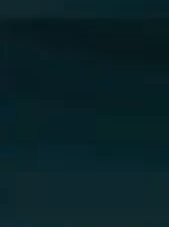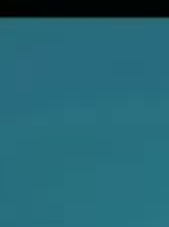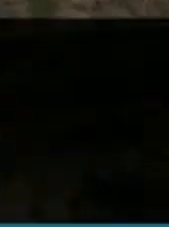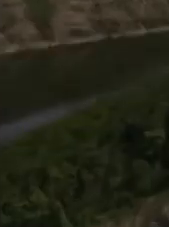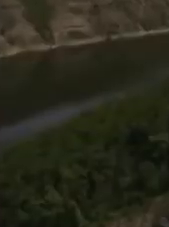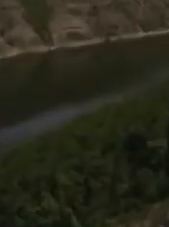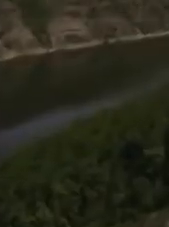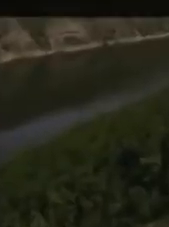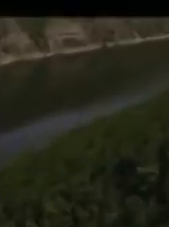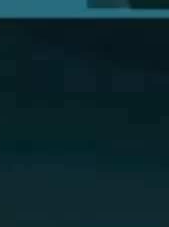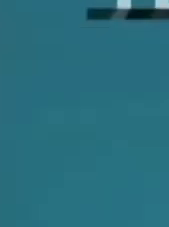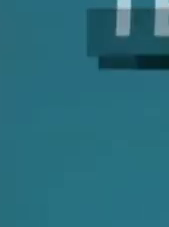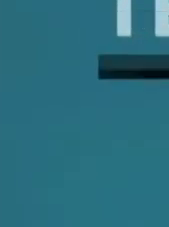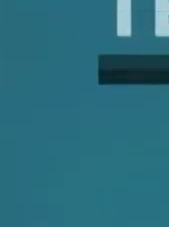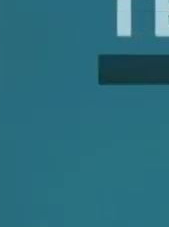Музика